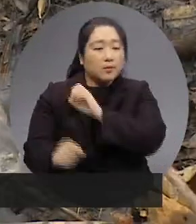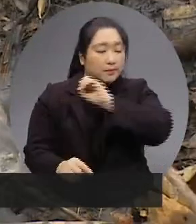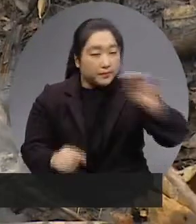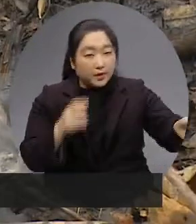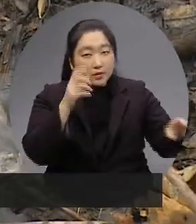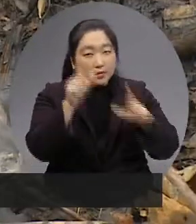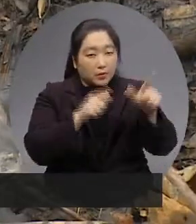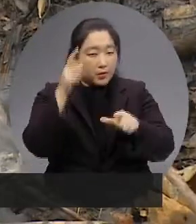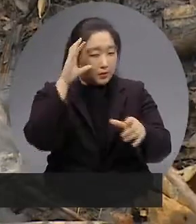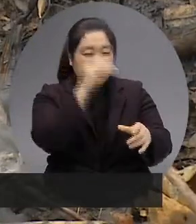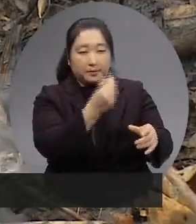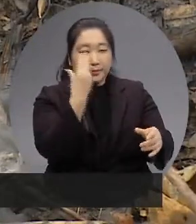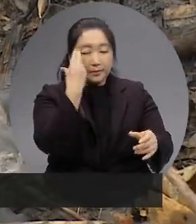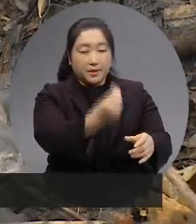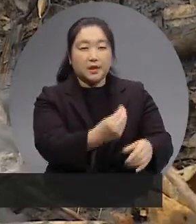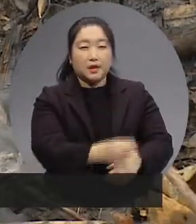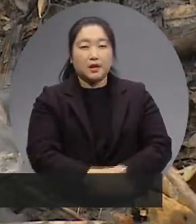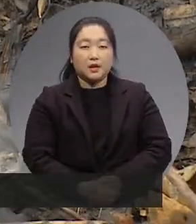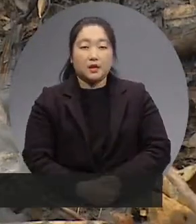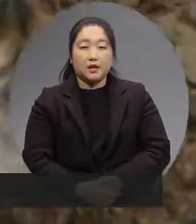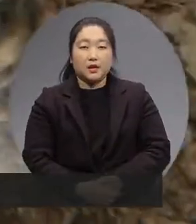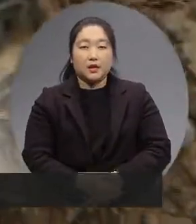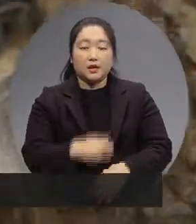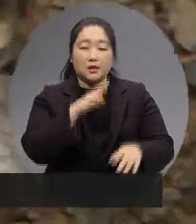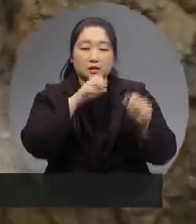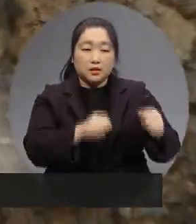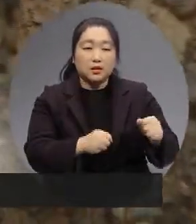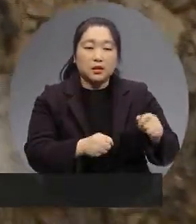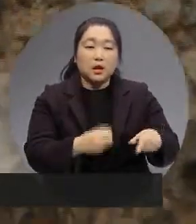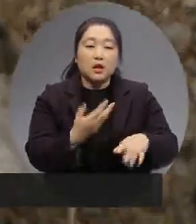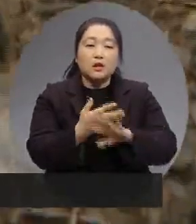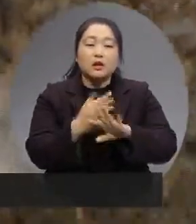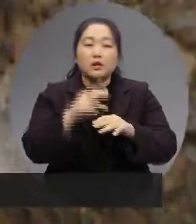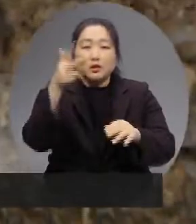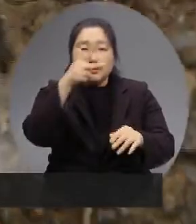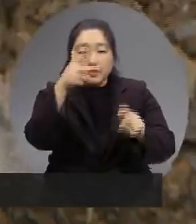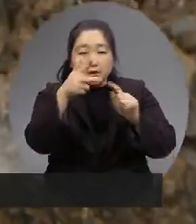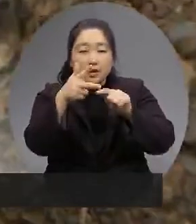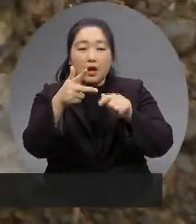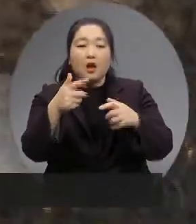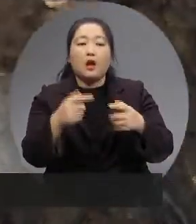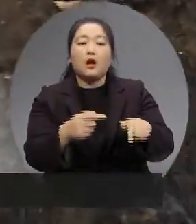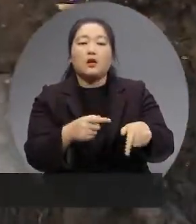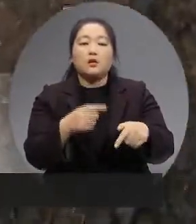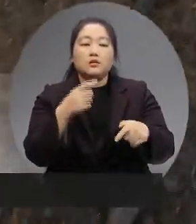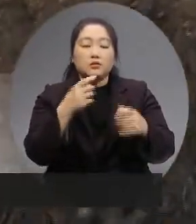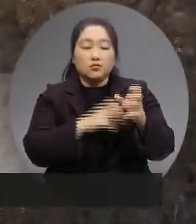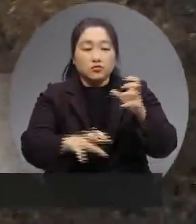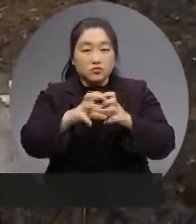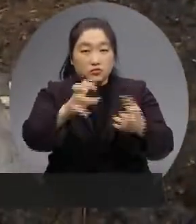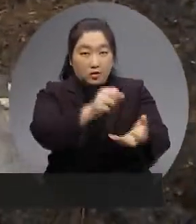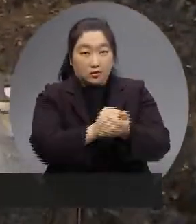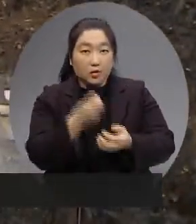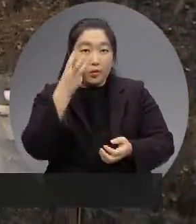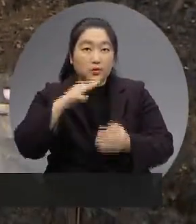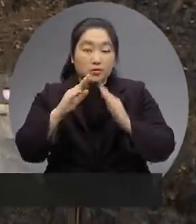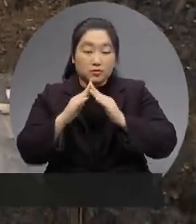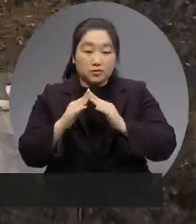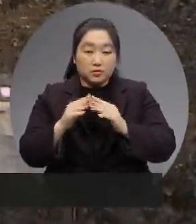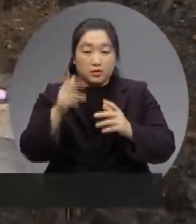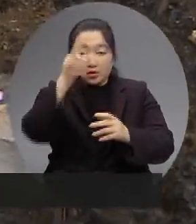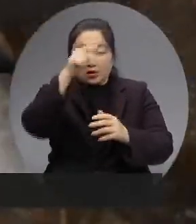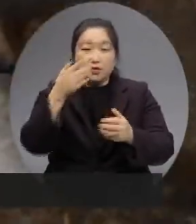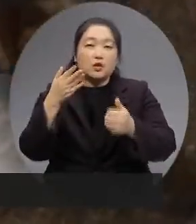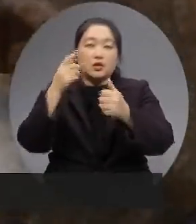던지는 장면도 확인됐습니다. 현장에 남아있던 또 다른 차량 블랙박스에서 이 장면을 추가로 확보한 옥천군은